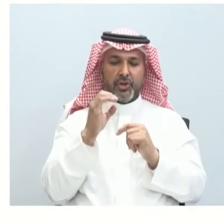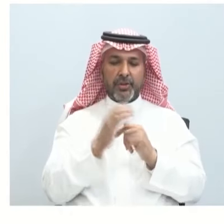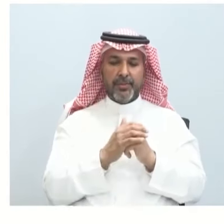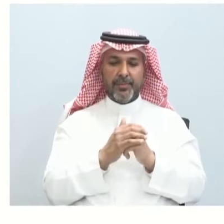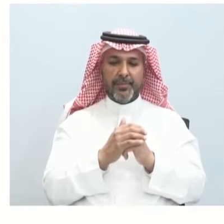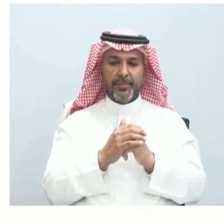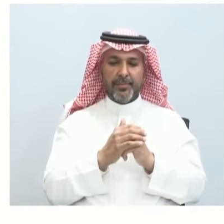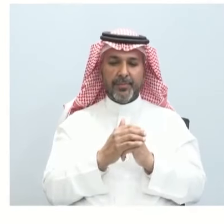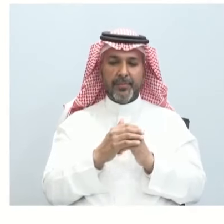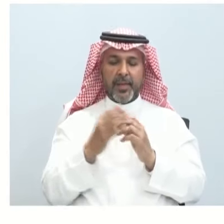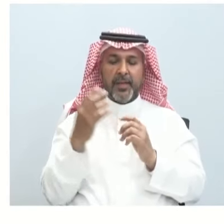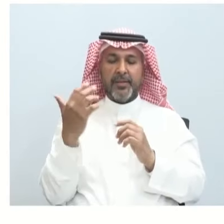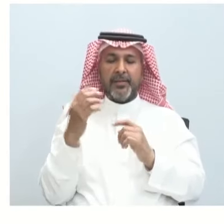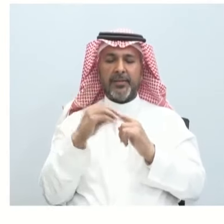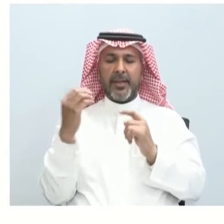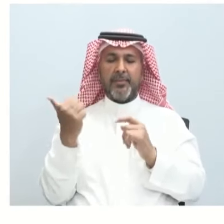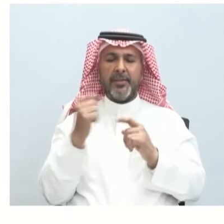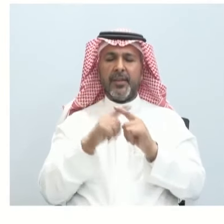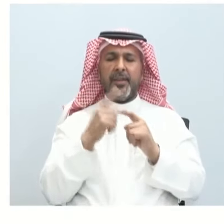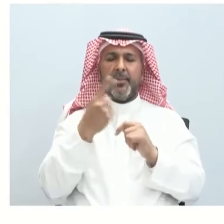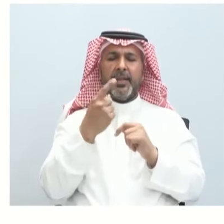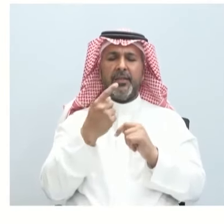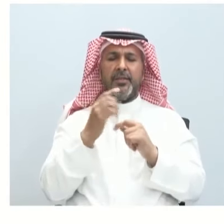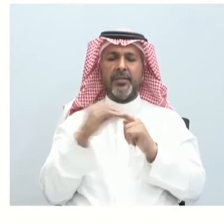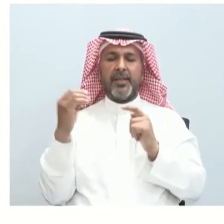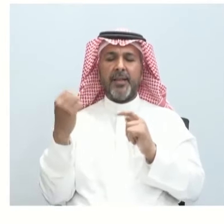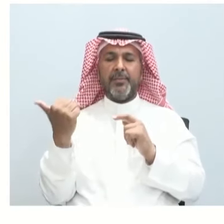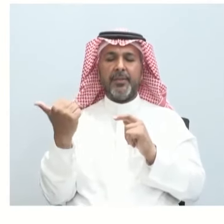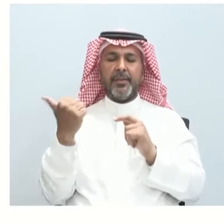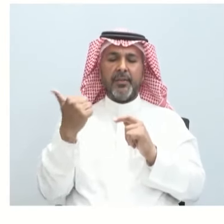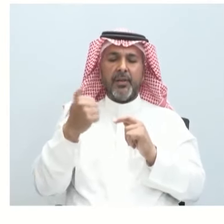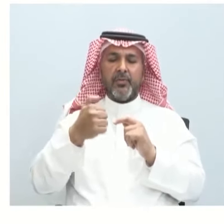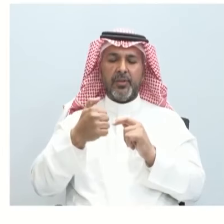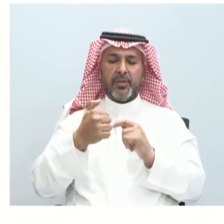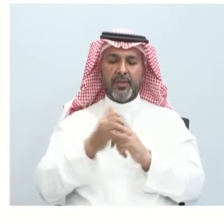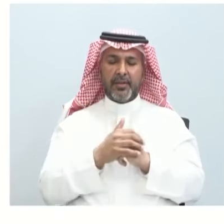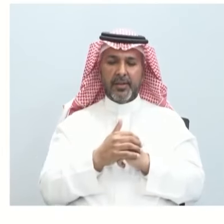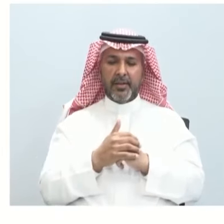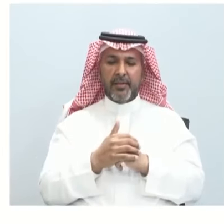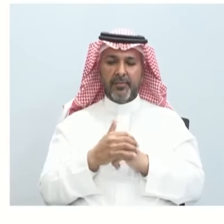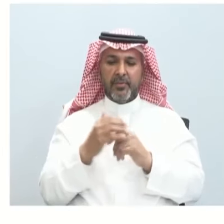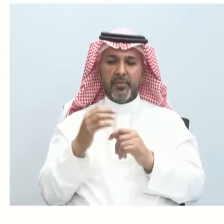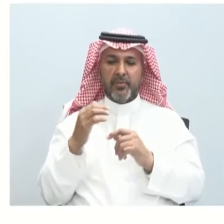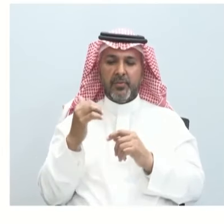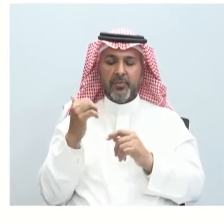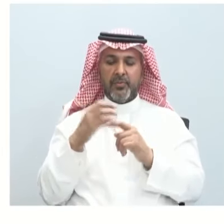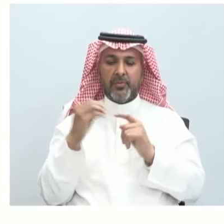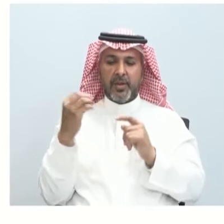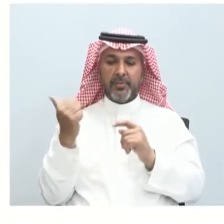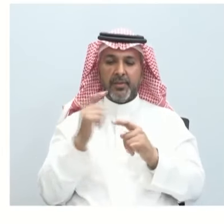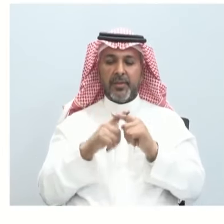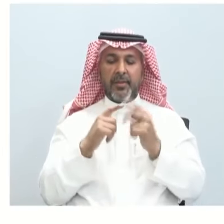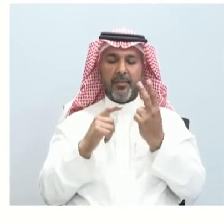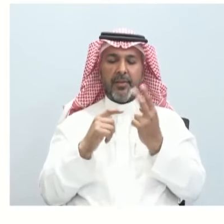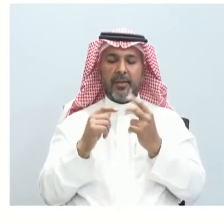سته مضروب في سالب 2 جيم ننتبه للاشارات الاشارات موجبه 12 جيم تساوي نبدا الان